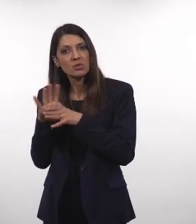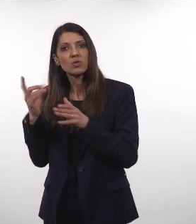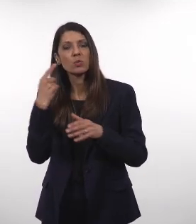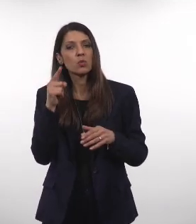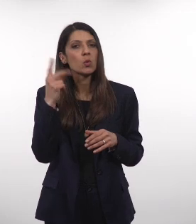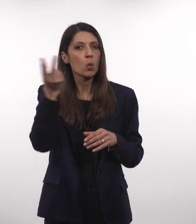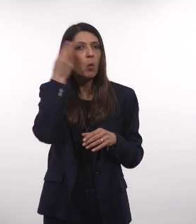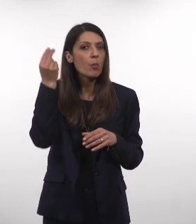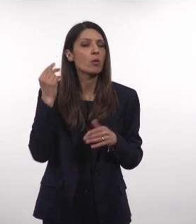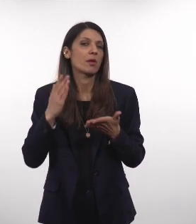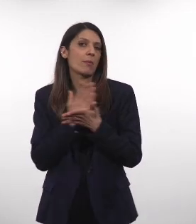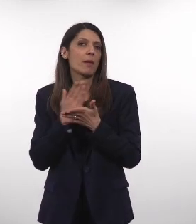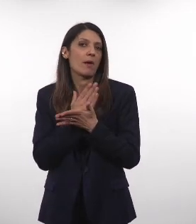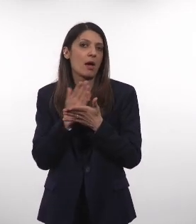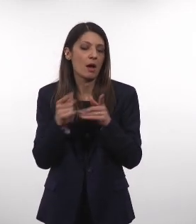pour préparer la